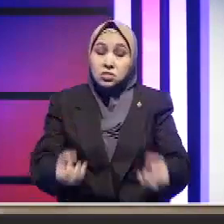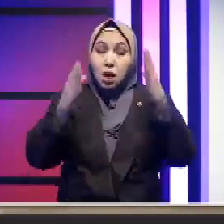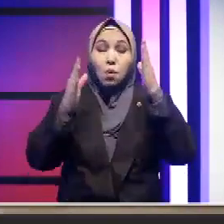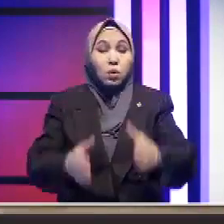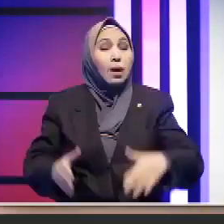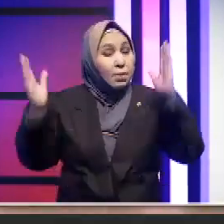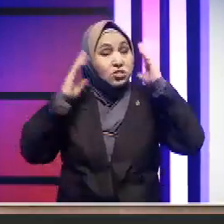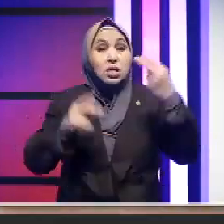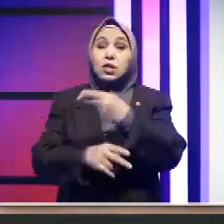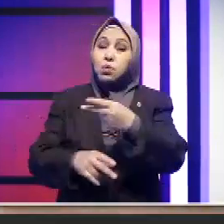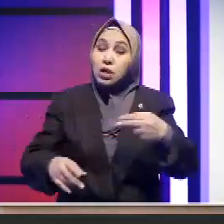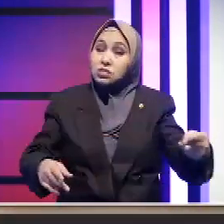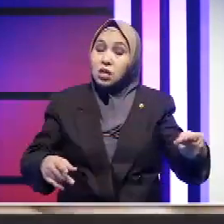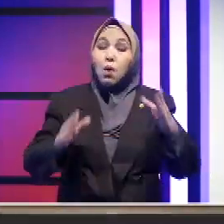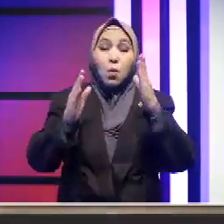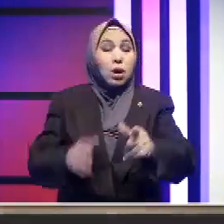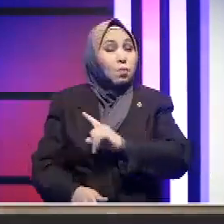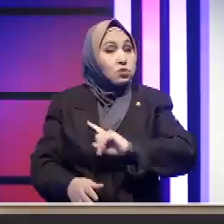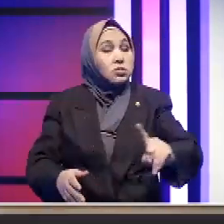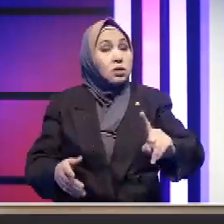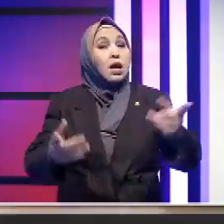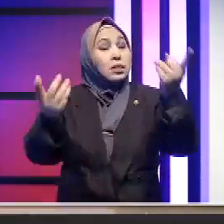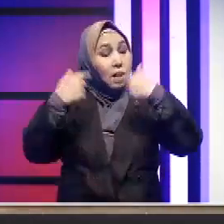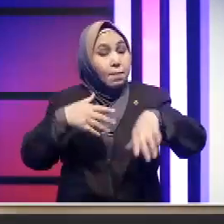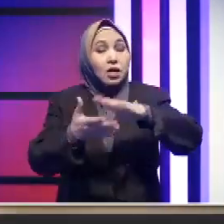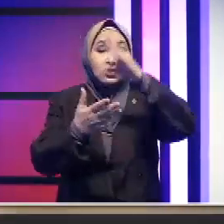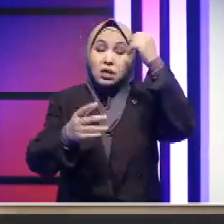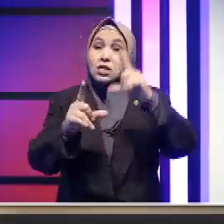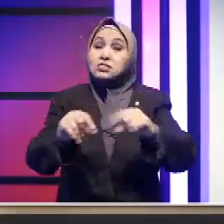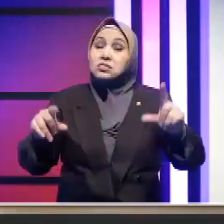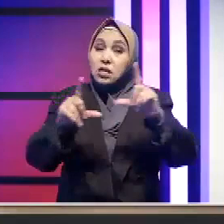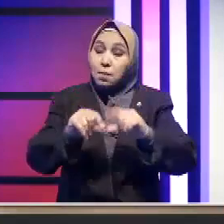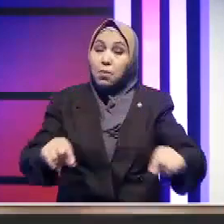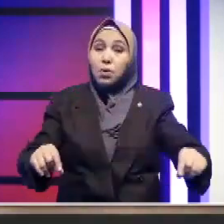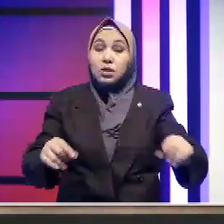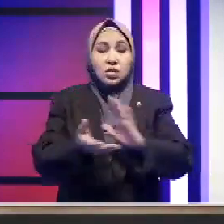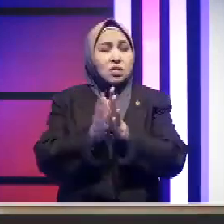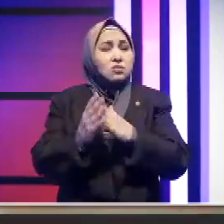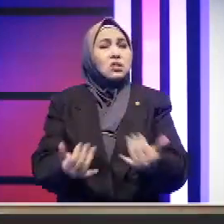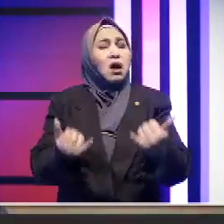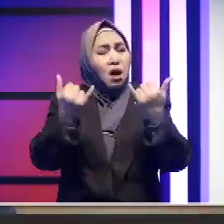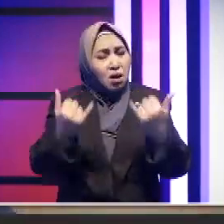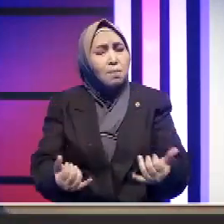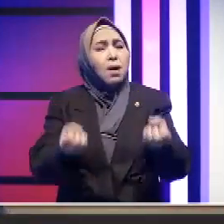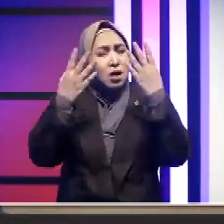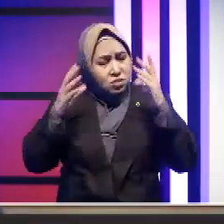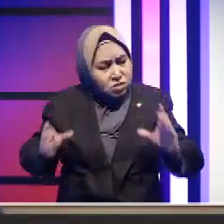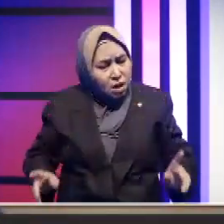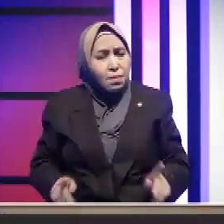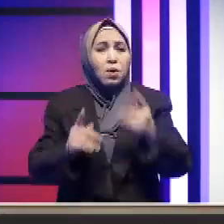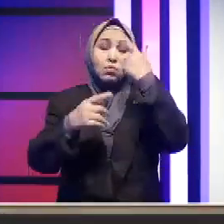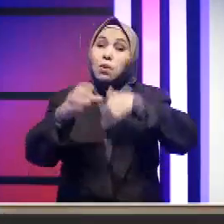orang Indonesia orang muslim berhasil dihimpun dan bekerja dijemput sekarang banyak Kesempatan untuk berkomunikasi